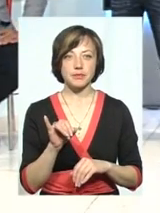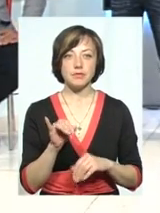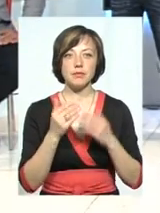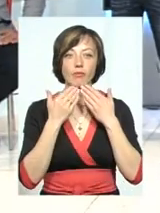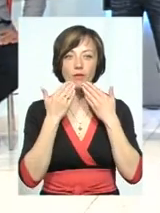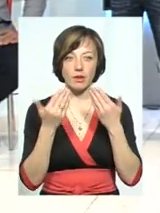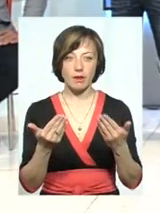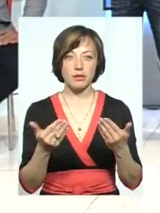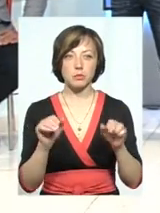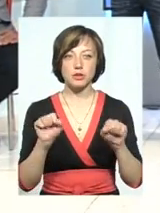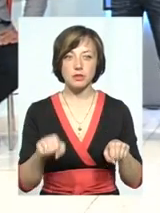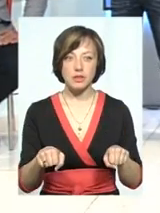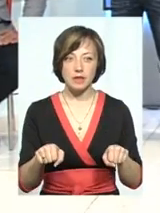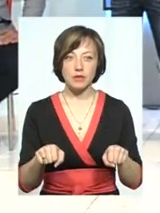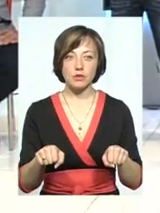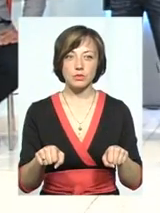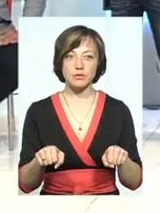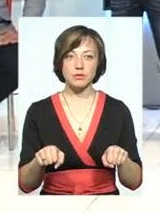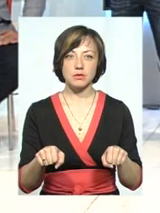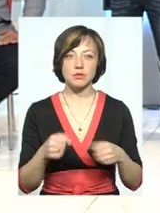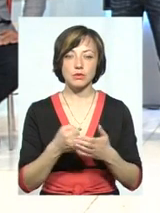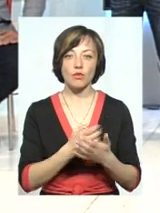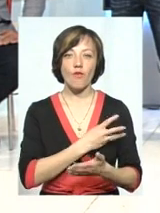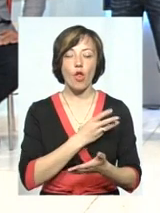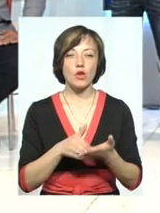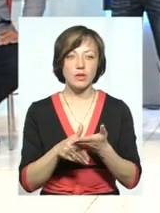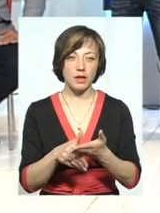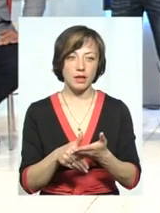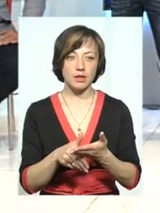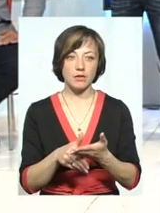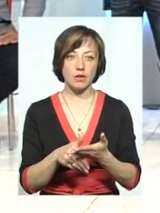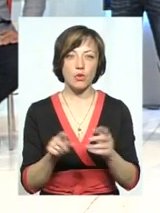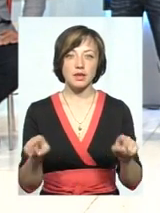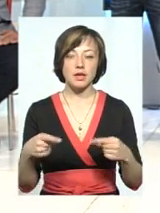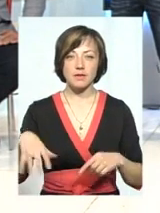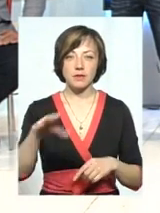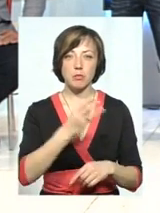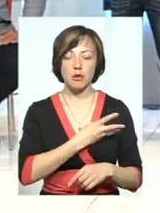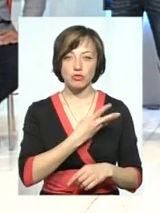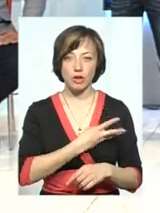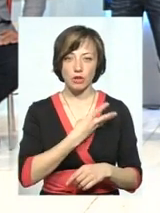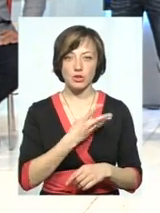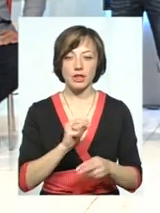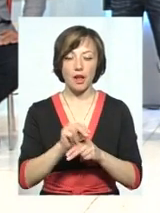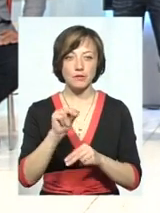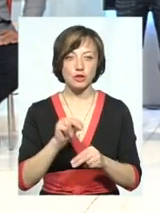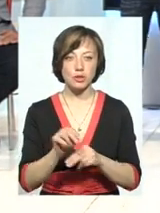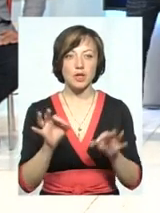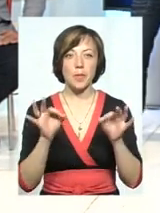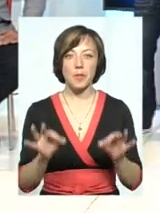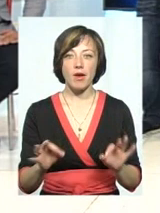звернутися, можливо, варто було тільки до волонтерів, щоб вони, наприклад, організували всіх бажаючих, щоб вони їх навчили